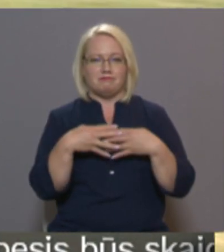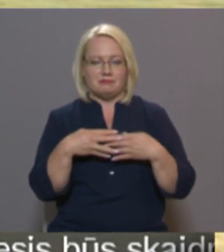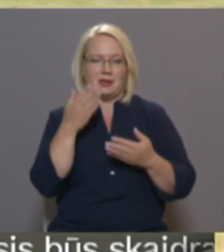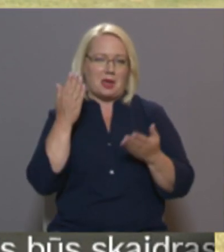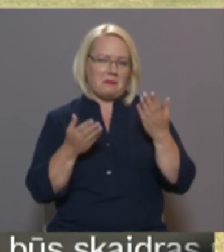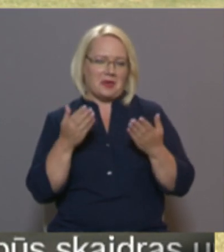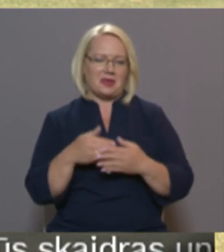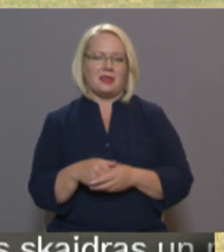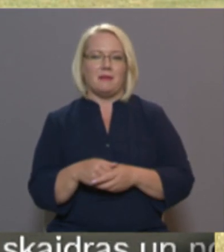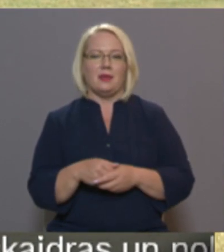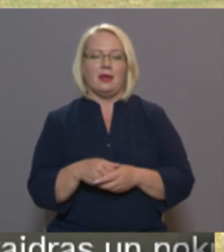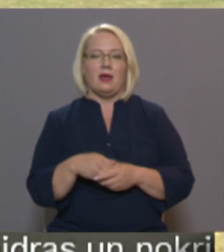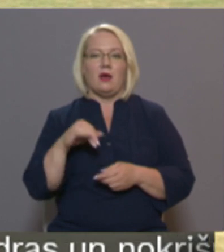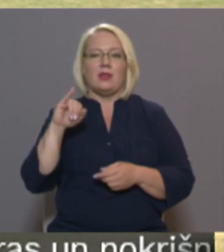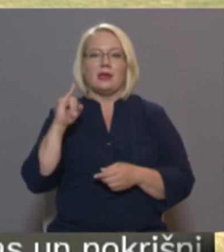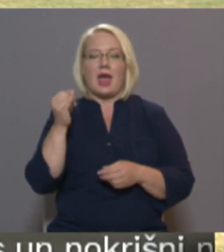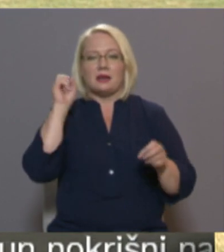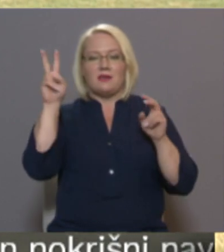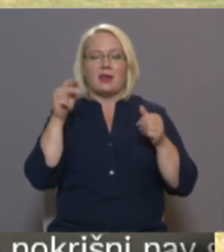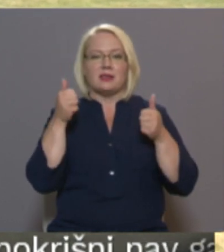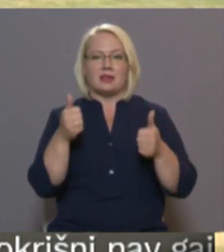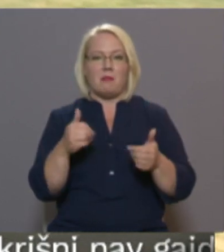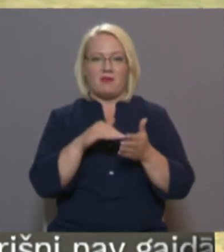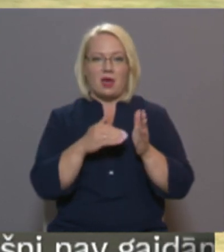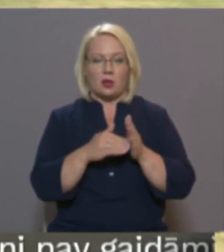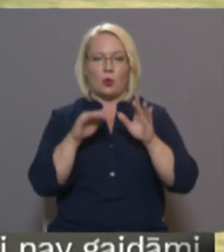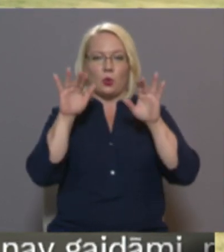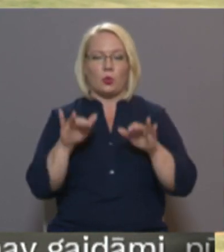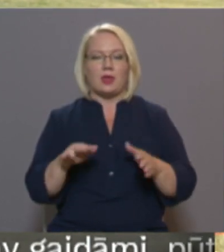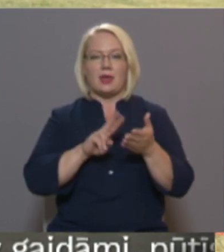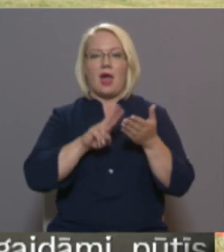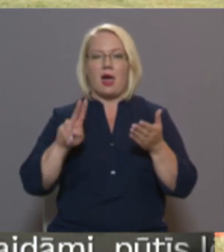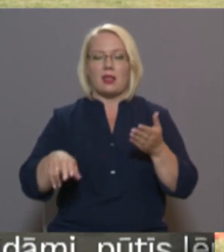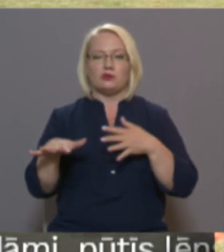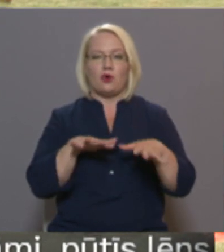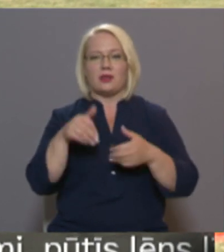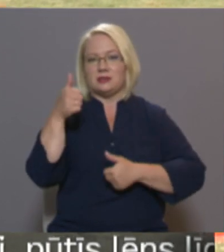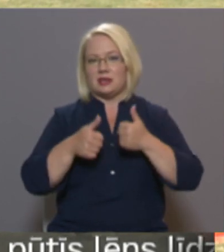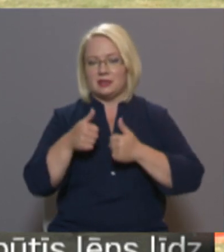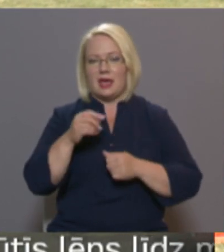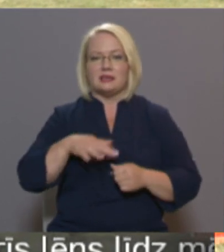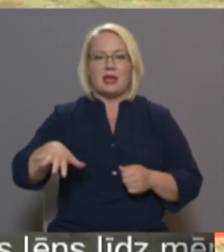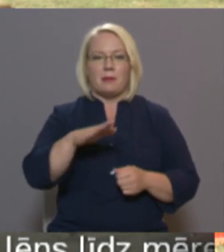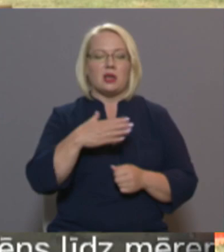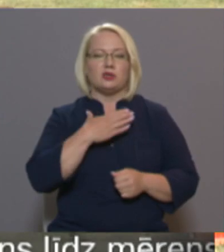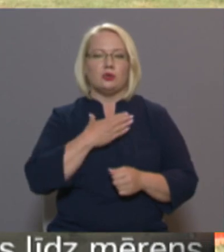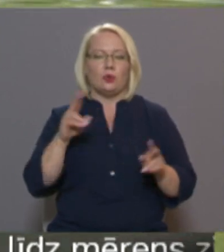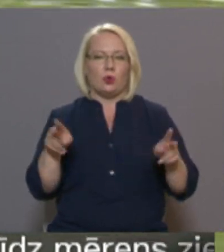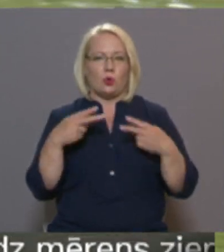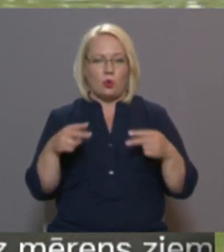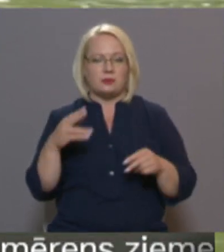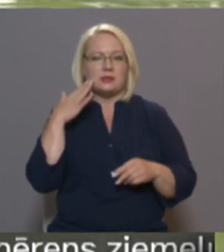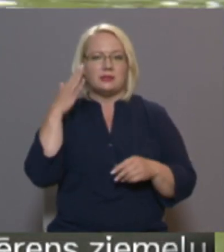jāmēģina. Ja zvaigznes būs labvēlīgas un arī rudenī būs atļauts rīkot sacensības, Zemgales kinoloģiskais klubs cer